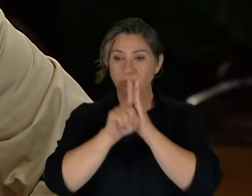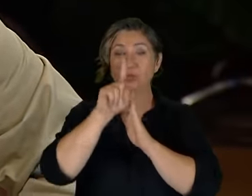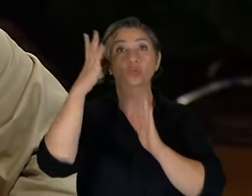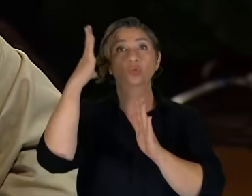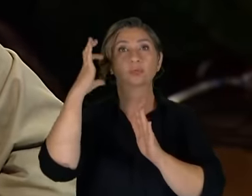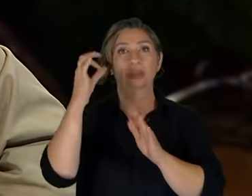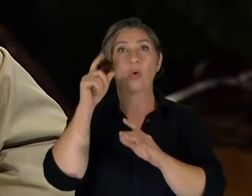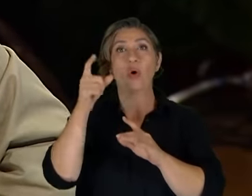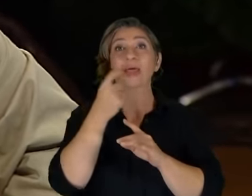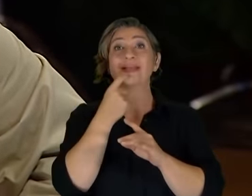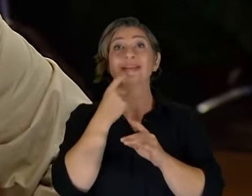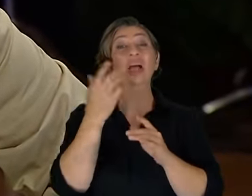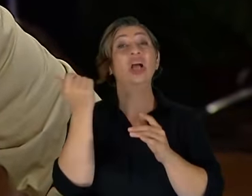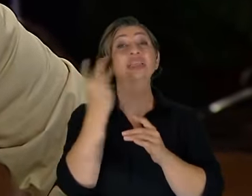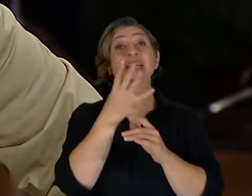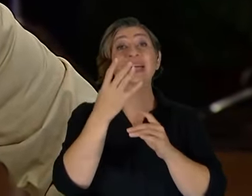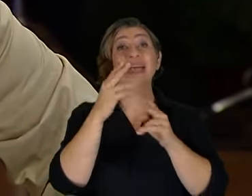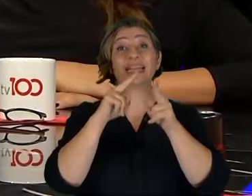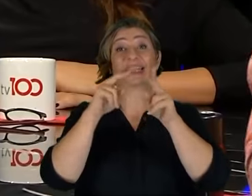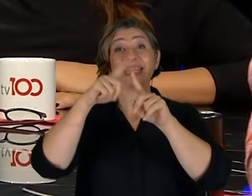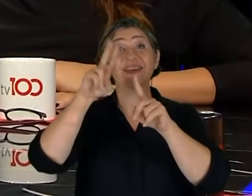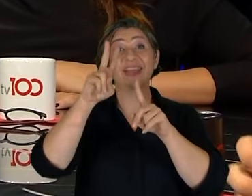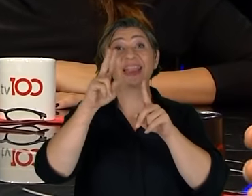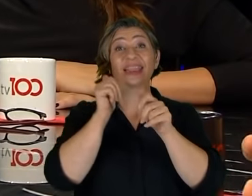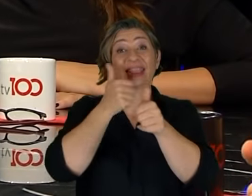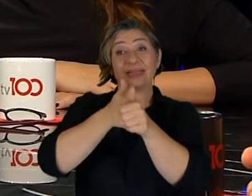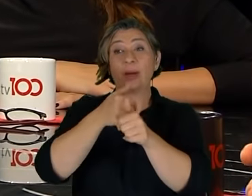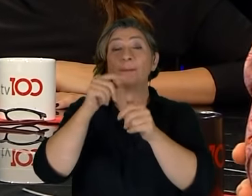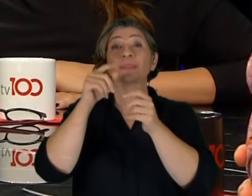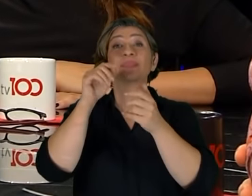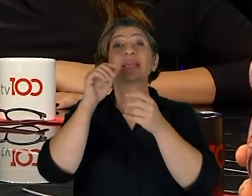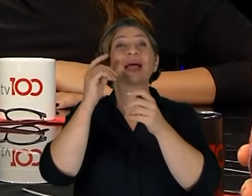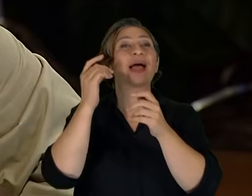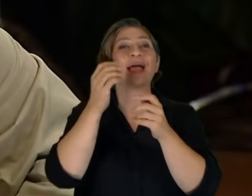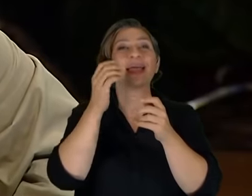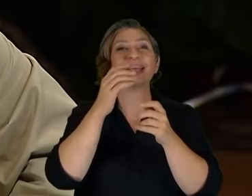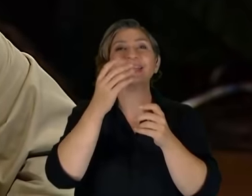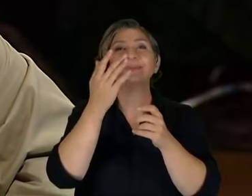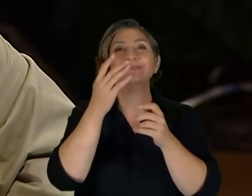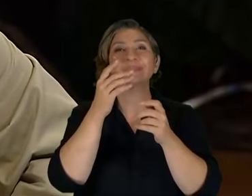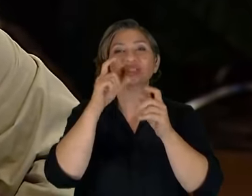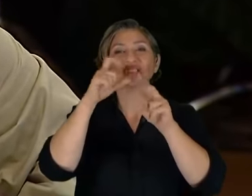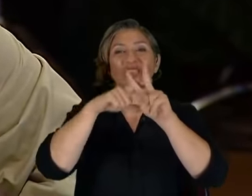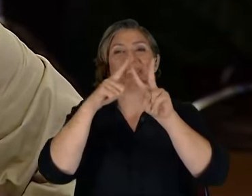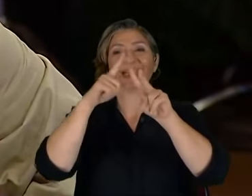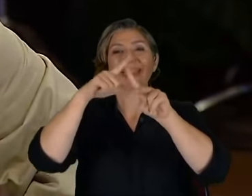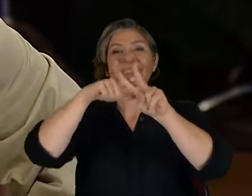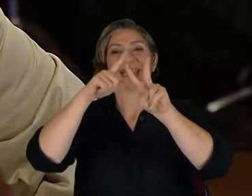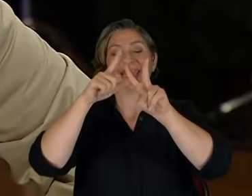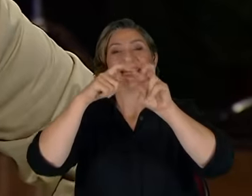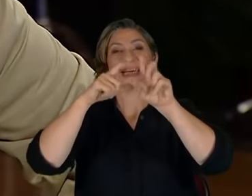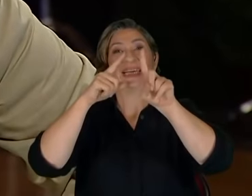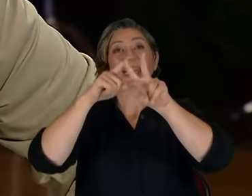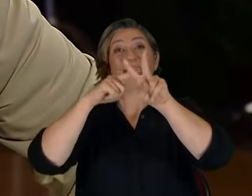uzmanıdır. Hakikaten o yıllarda kaç kanala danışmanlık veriyordu ve magazini Türkiye'de başlatan insanlardan biridir Can Tanrıyer. Onun